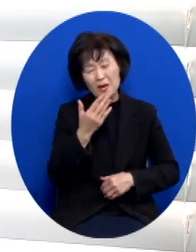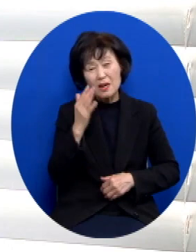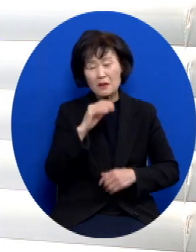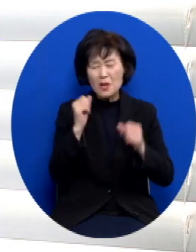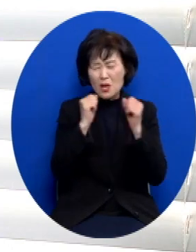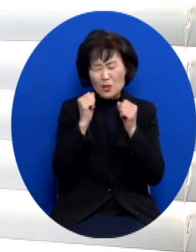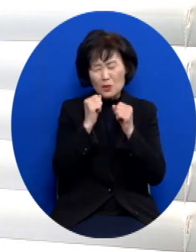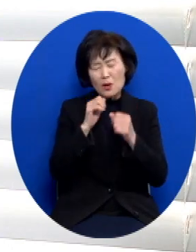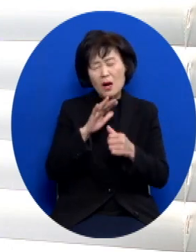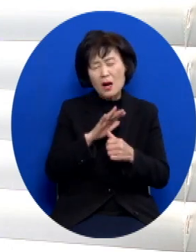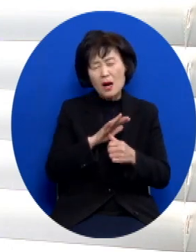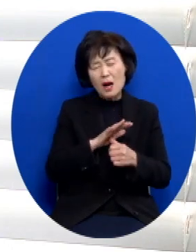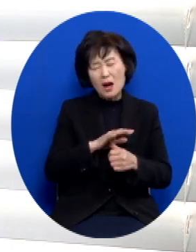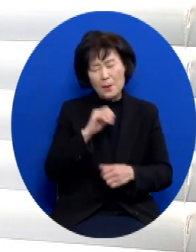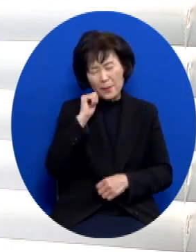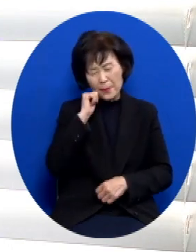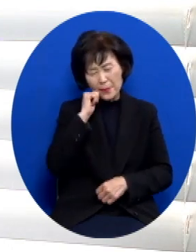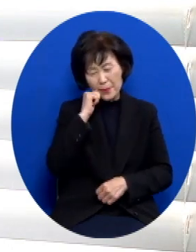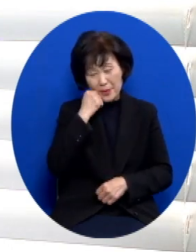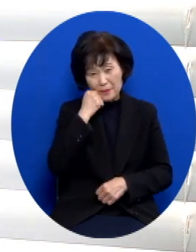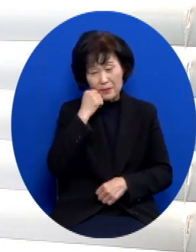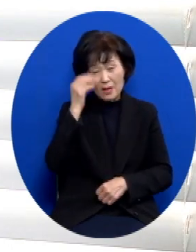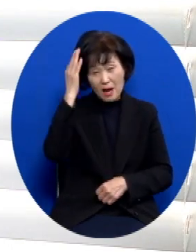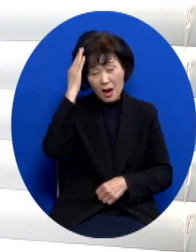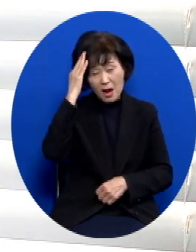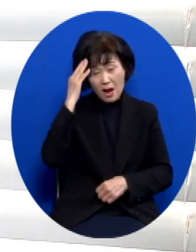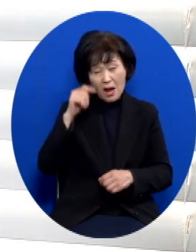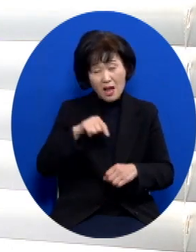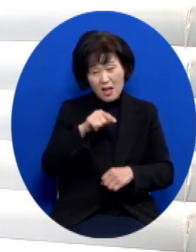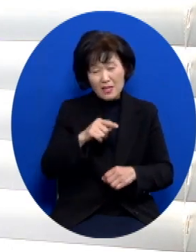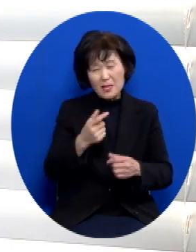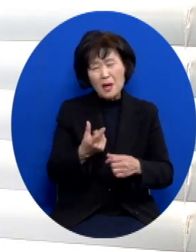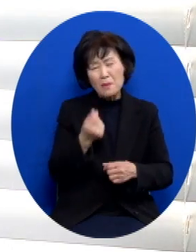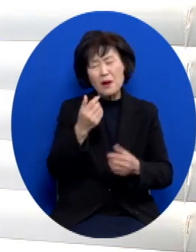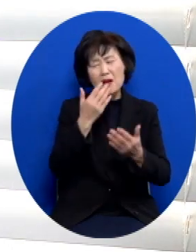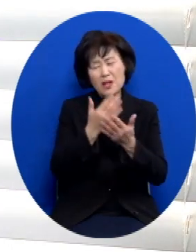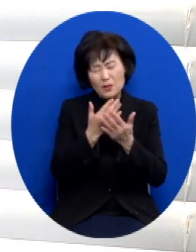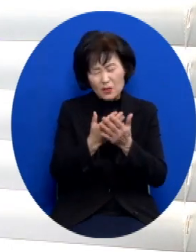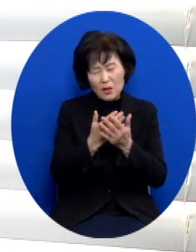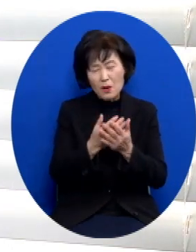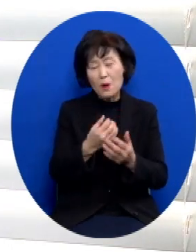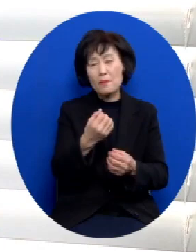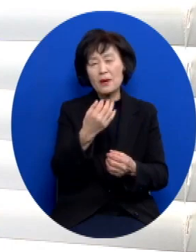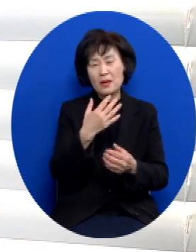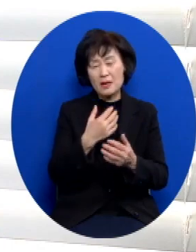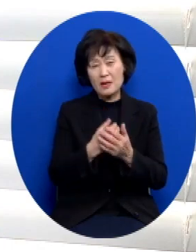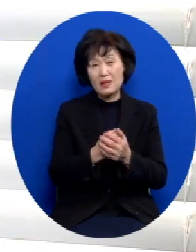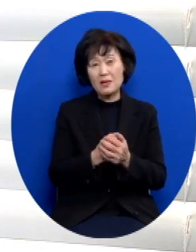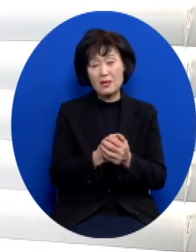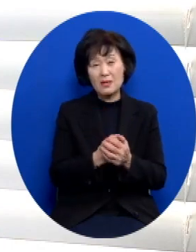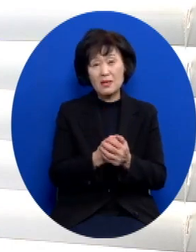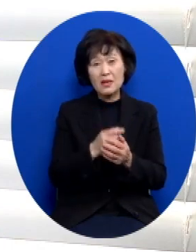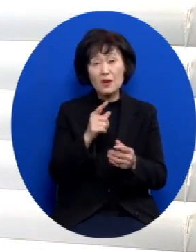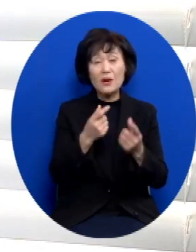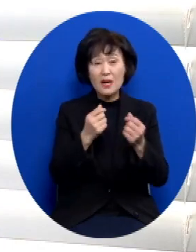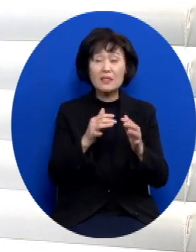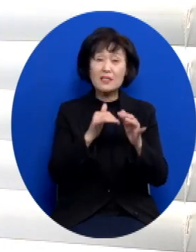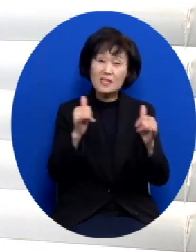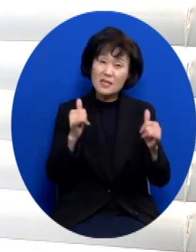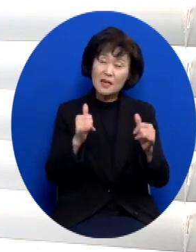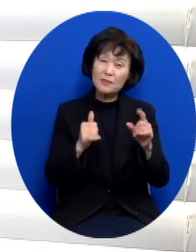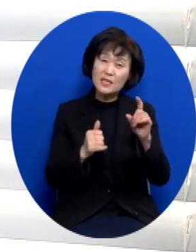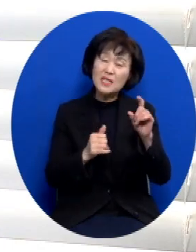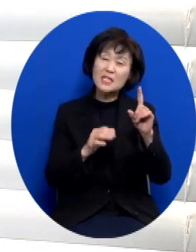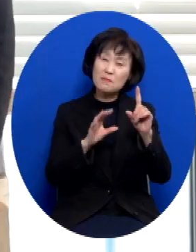못 참겠다고 연탄 좀 빨리 달라고 아, 참 그랬어요. 그런 분들이 아직도 10만 가구가 채